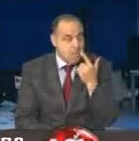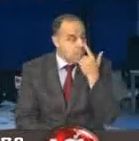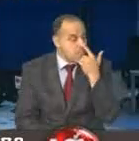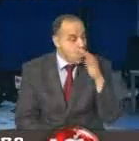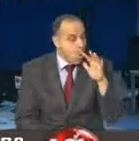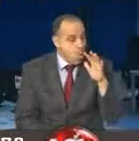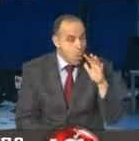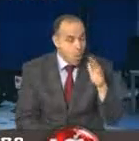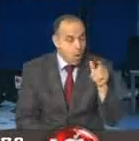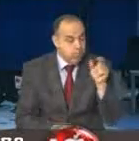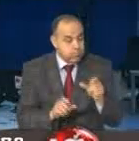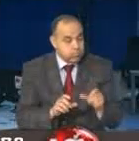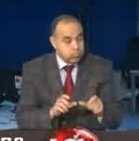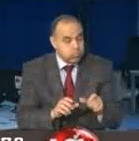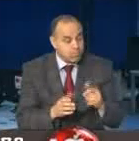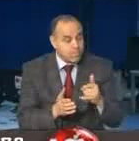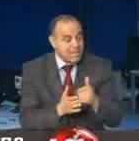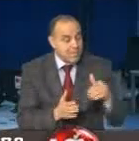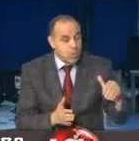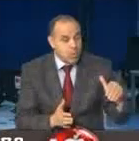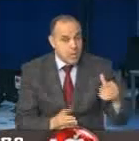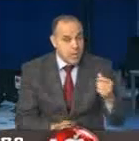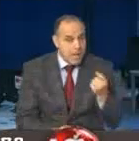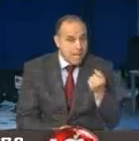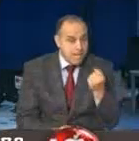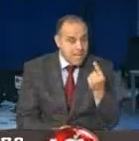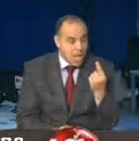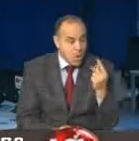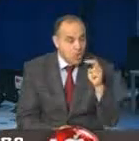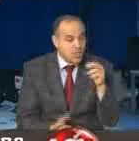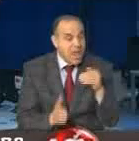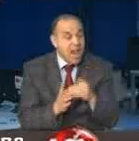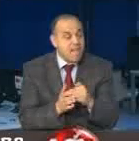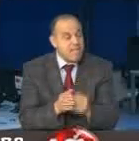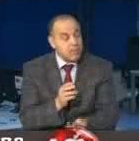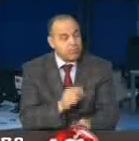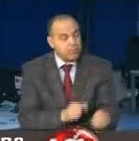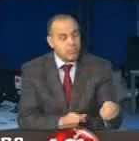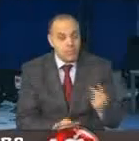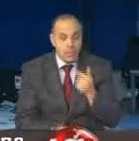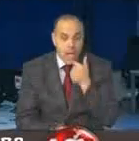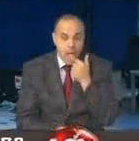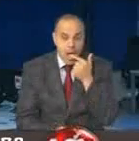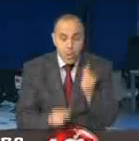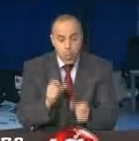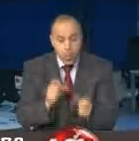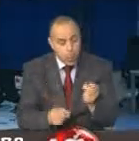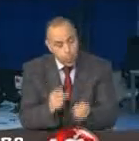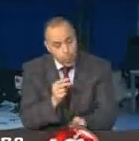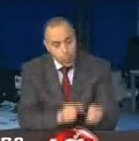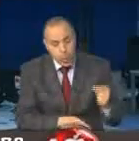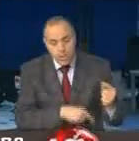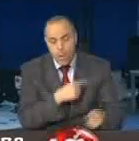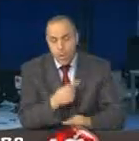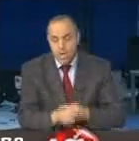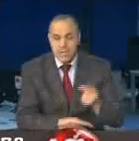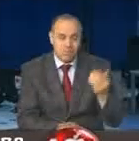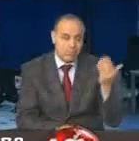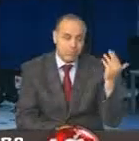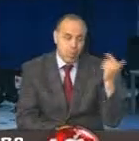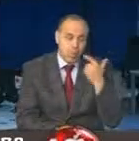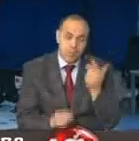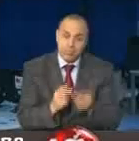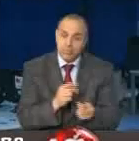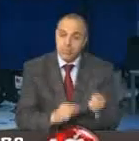يتجاوز عدد النازحين من الموصل 120,000. حركة نزوح تواصلت خلال الأيام